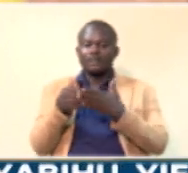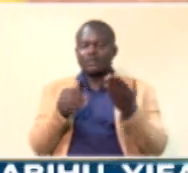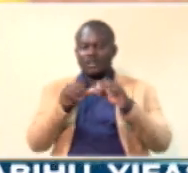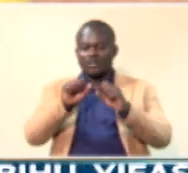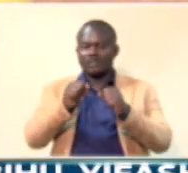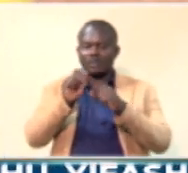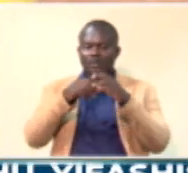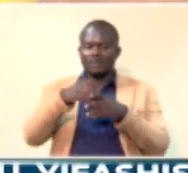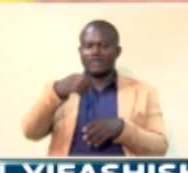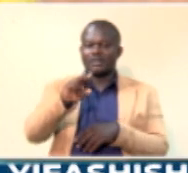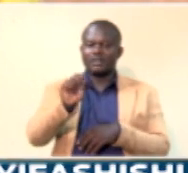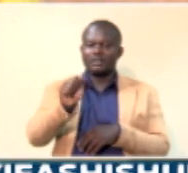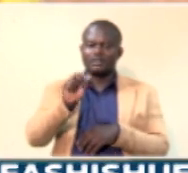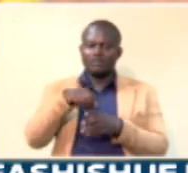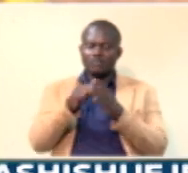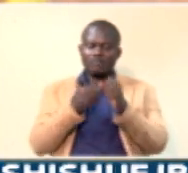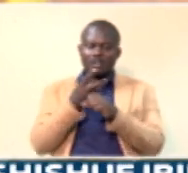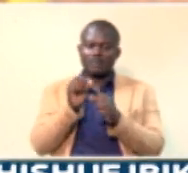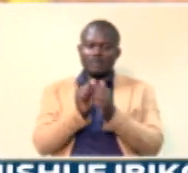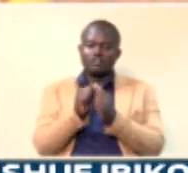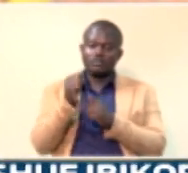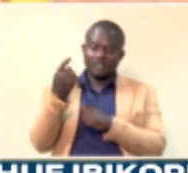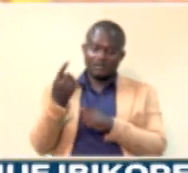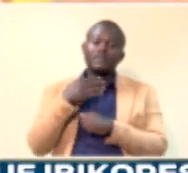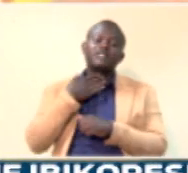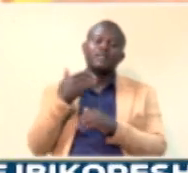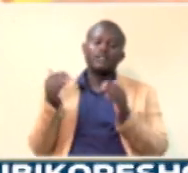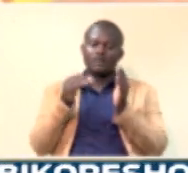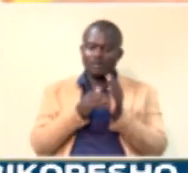yafatwa n'abanyakatari muri 2011. Barashaka rero no kongera